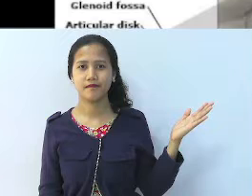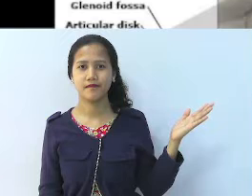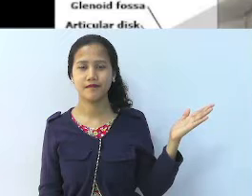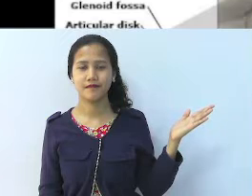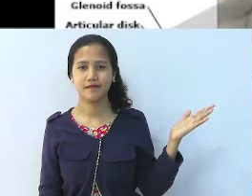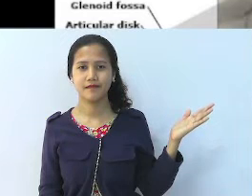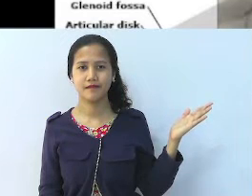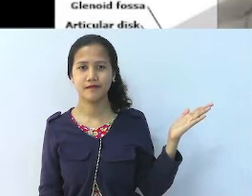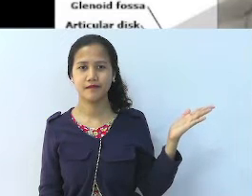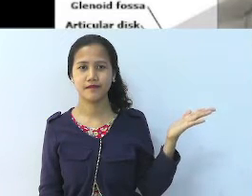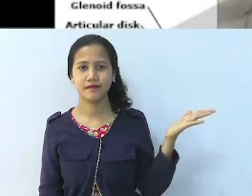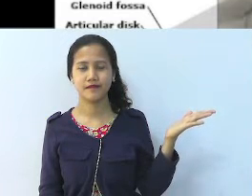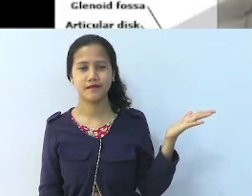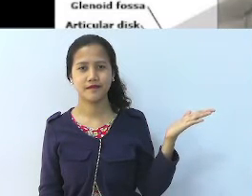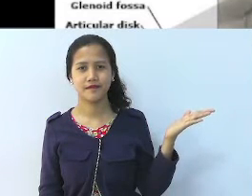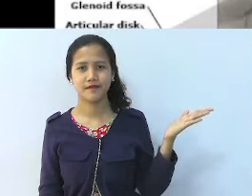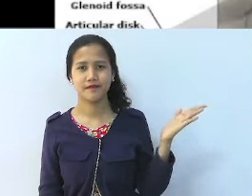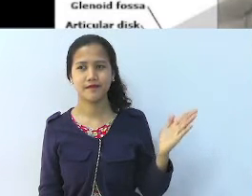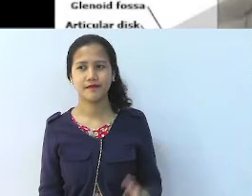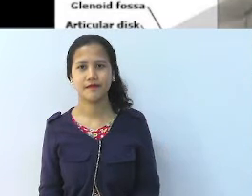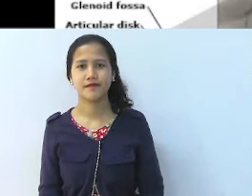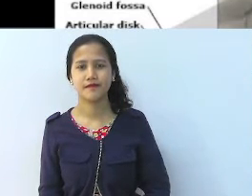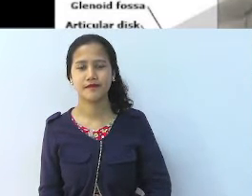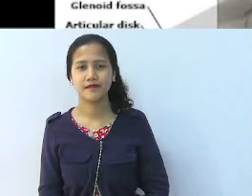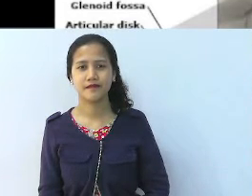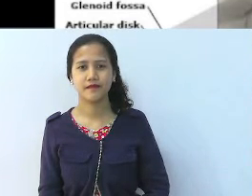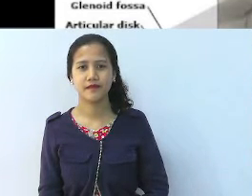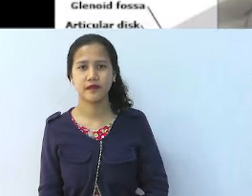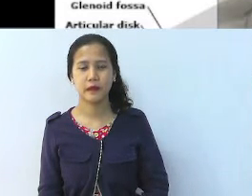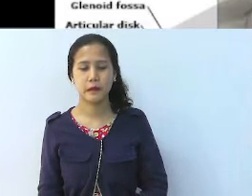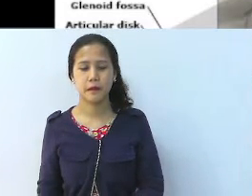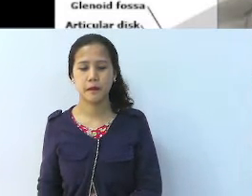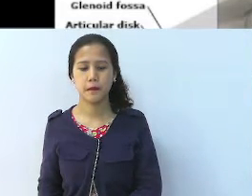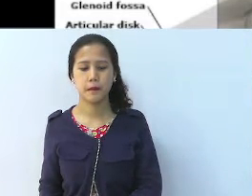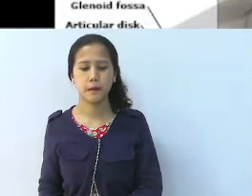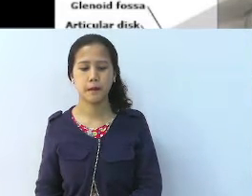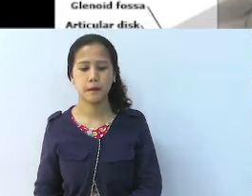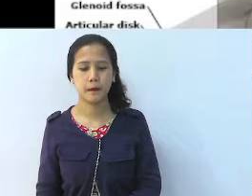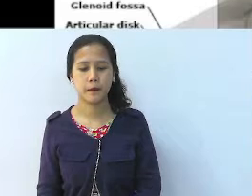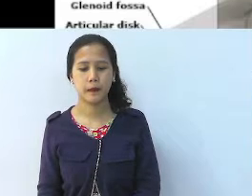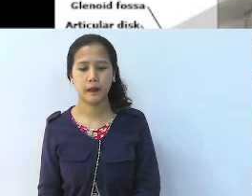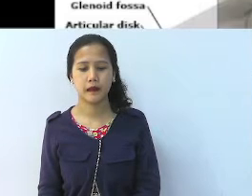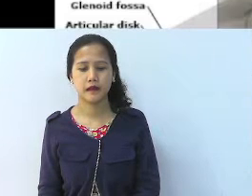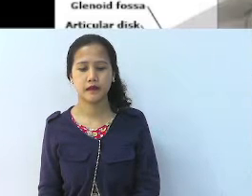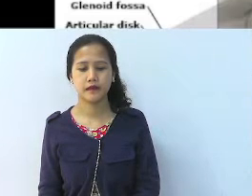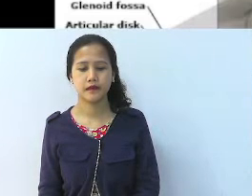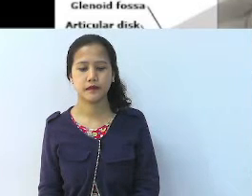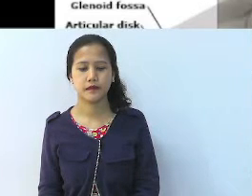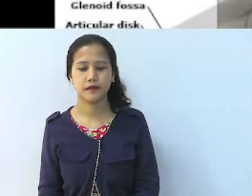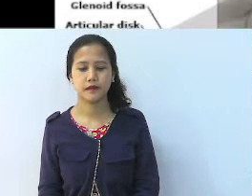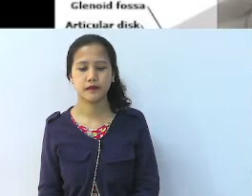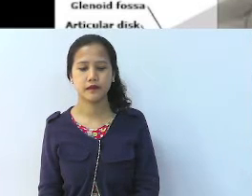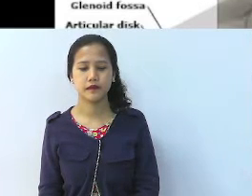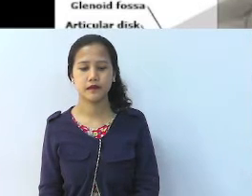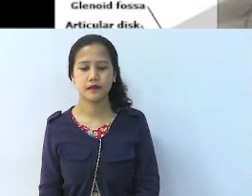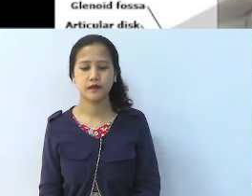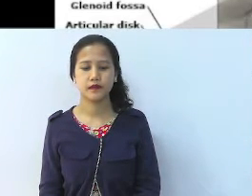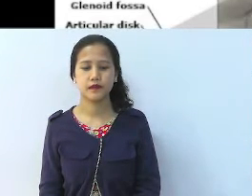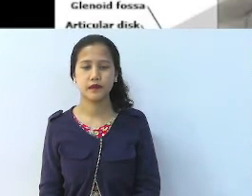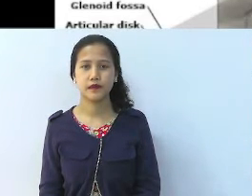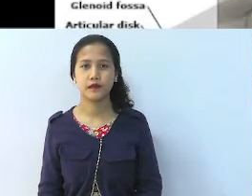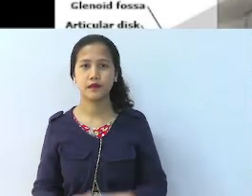Yan. Damay mo na yung sa leeg, sa likod, sa batok. Yan.